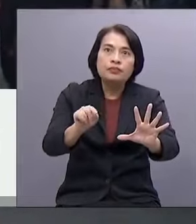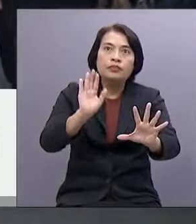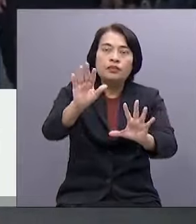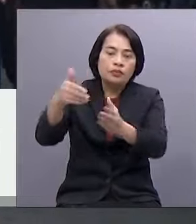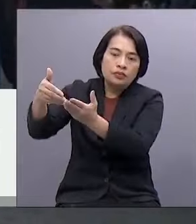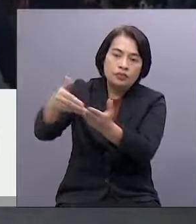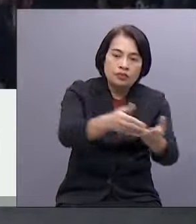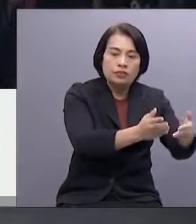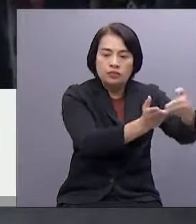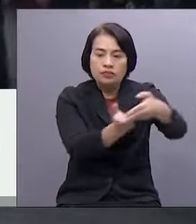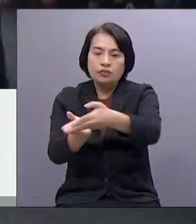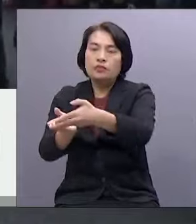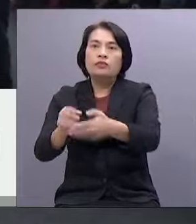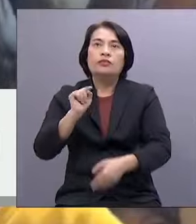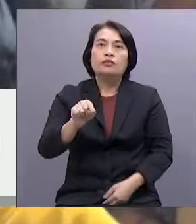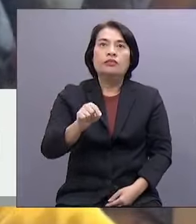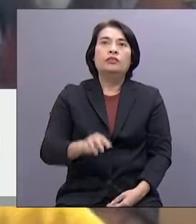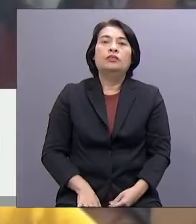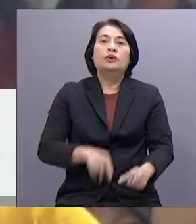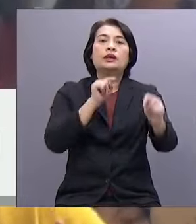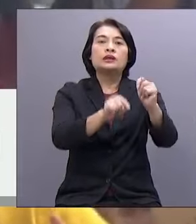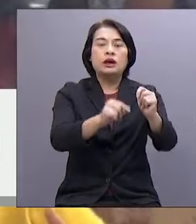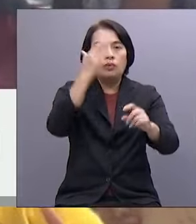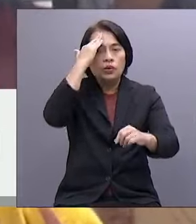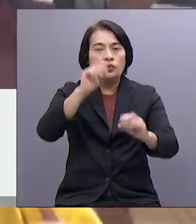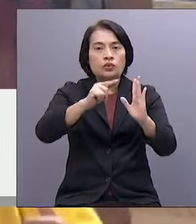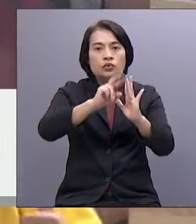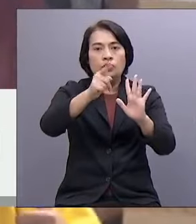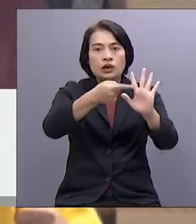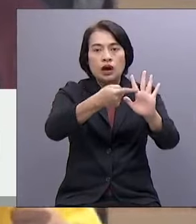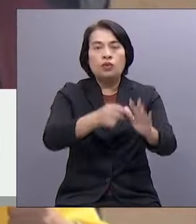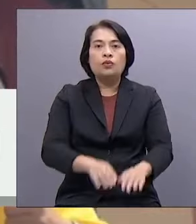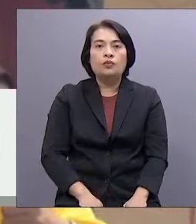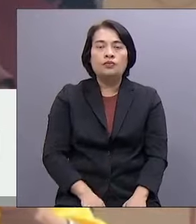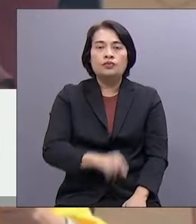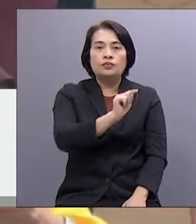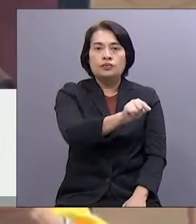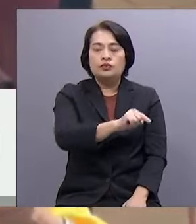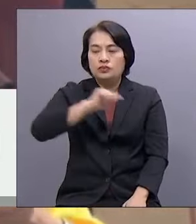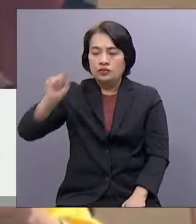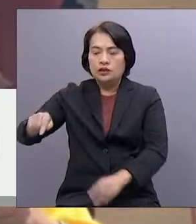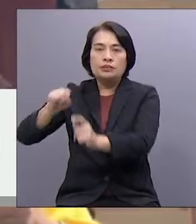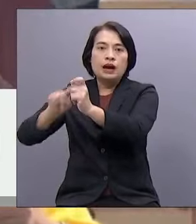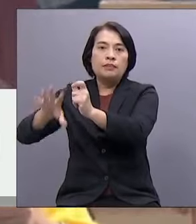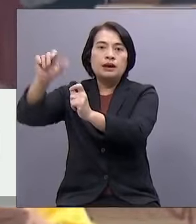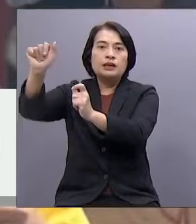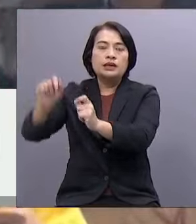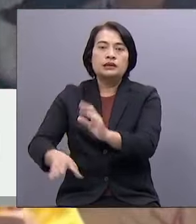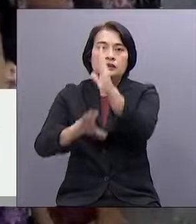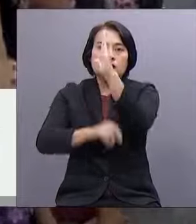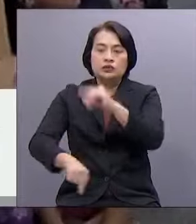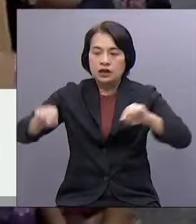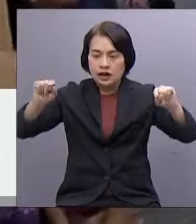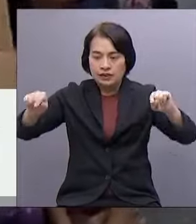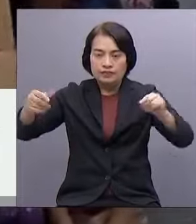าบสงขลาครับระหว่างฝั่งตำบลหัวเขาอำเภอสิงหนครกับอำเภอเมืองสงขลาหลังจากเจ้าหน้าที่ได้ร่วมกันจับกุ